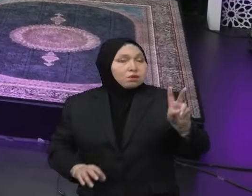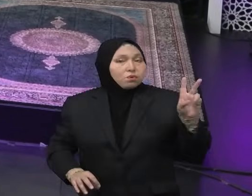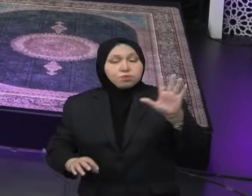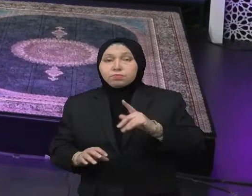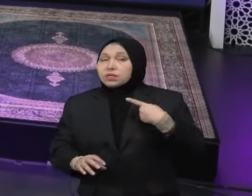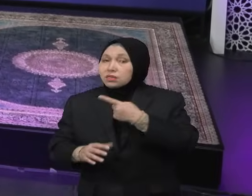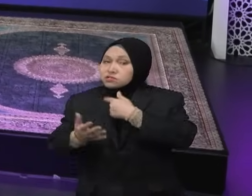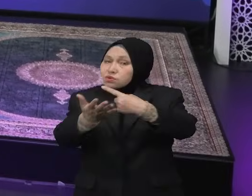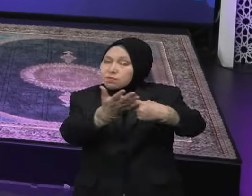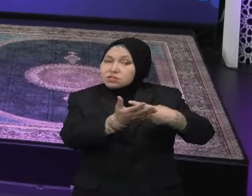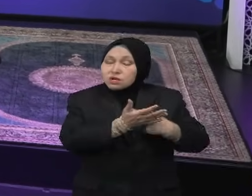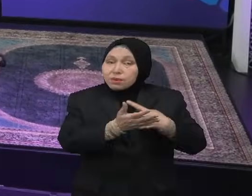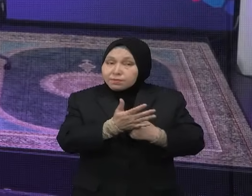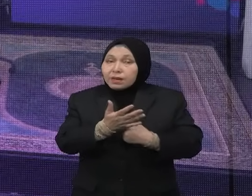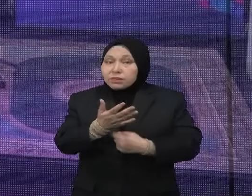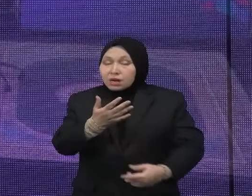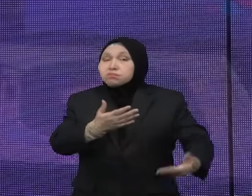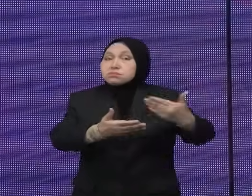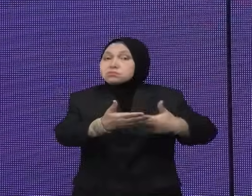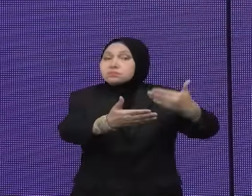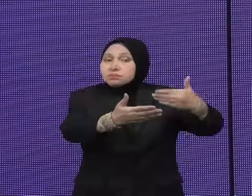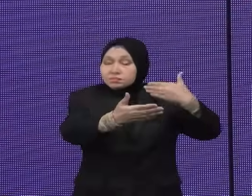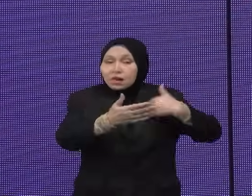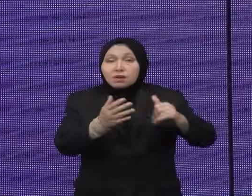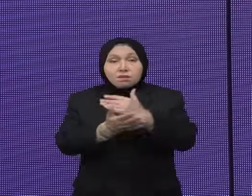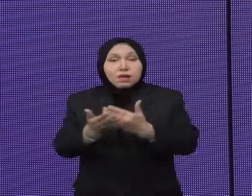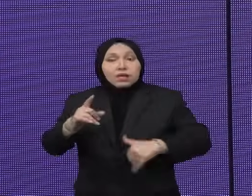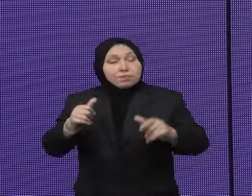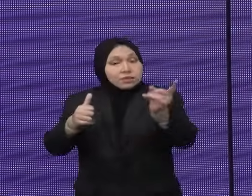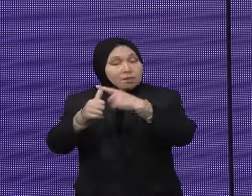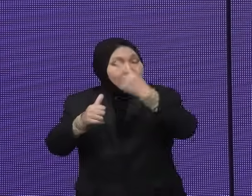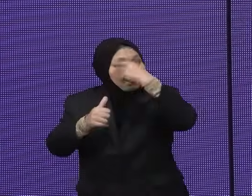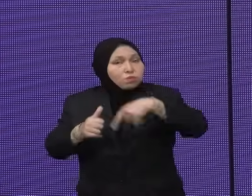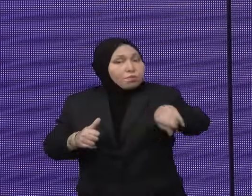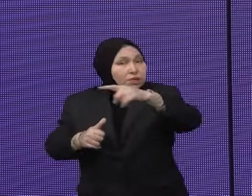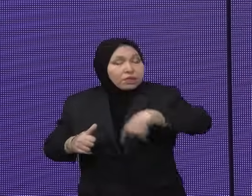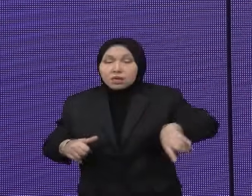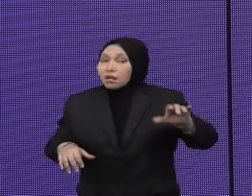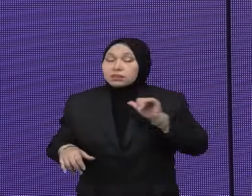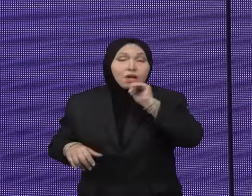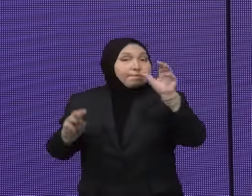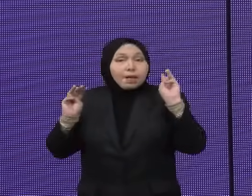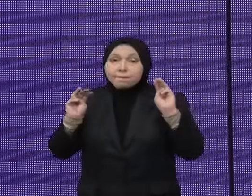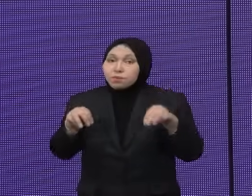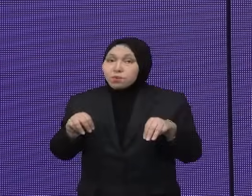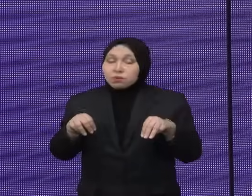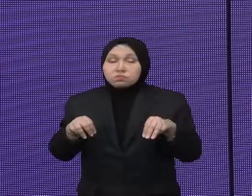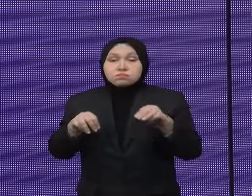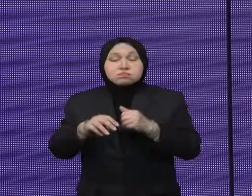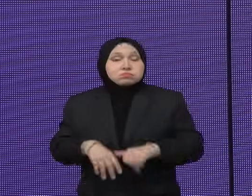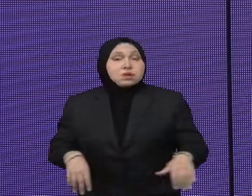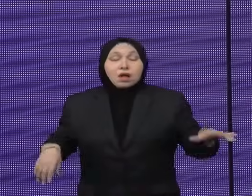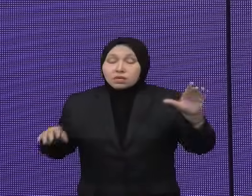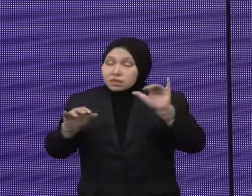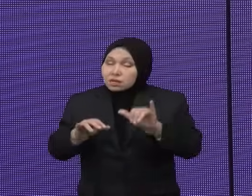pun kita bincangkan pada episod sebelum ini Ustaz ya, pada bahagian yang pertama, iaitu bagi mereka yang tidak mampu ya mempunyai